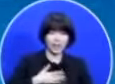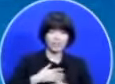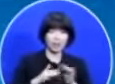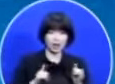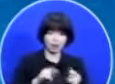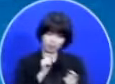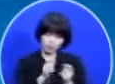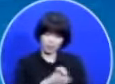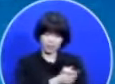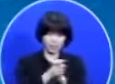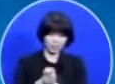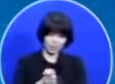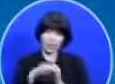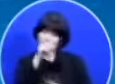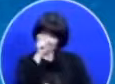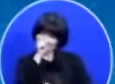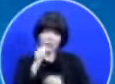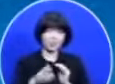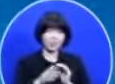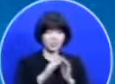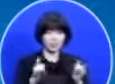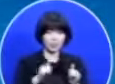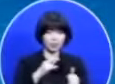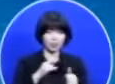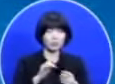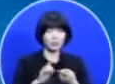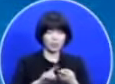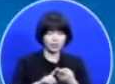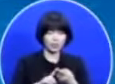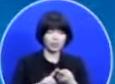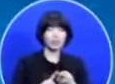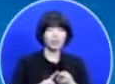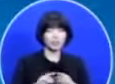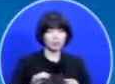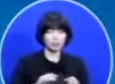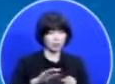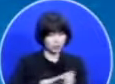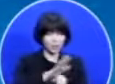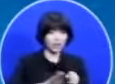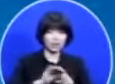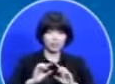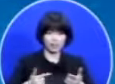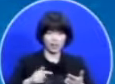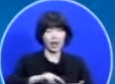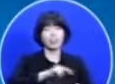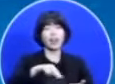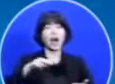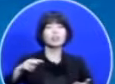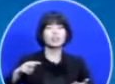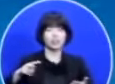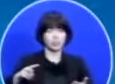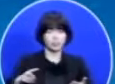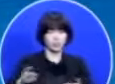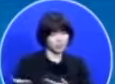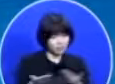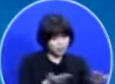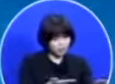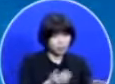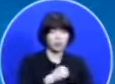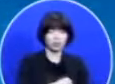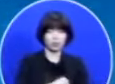사람 좋아하는 사람들끼리 사랑하는 게 아니고 나그네를 대접하는 것 여기서